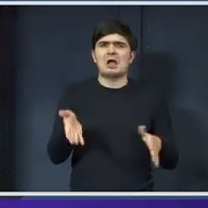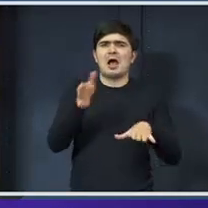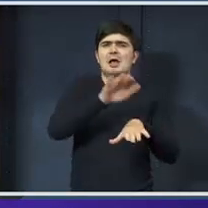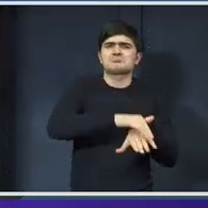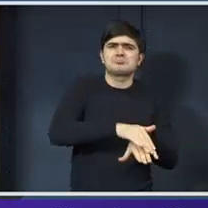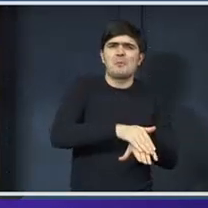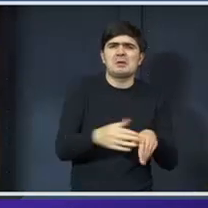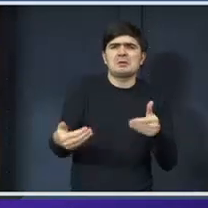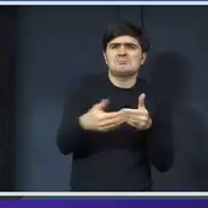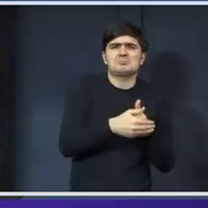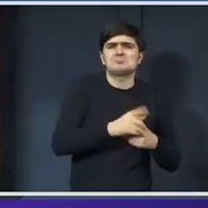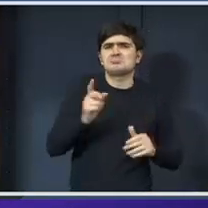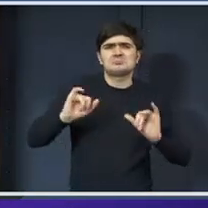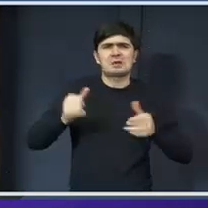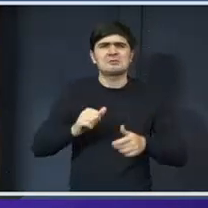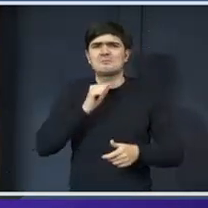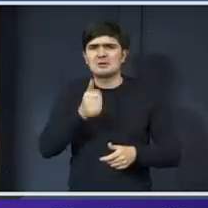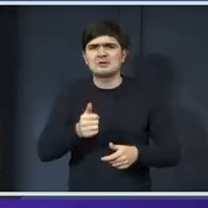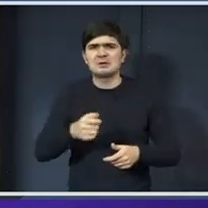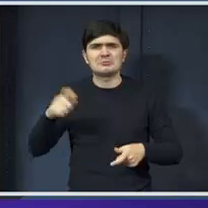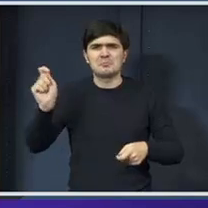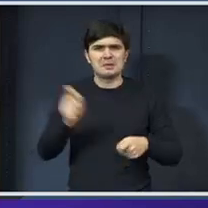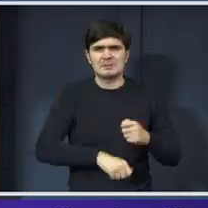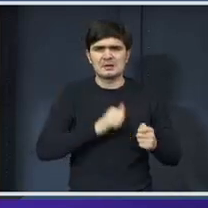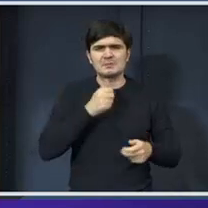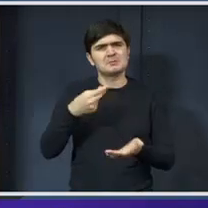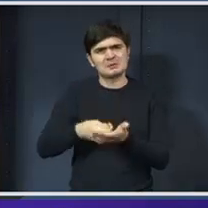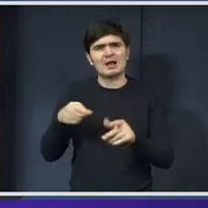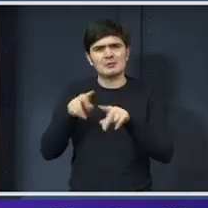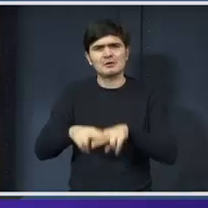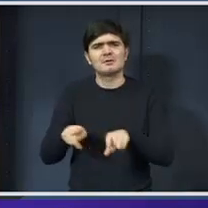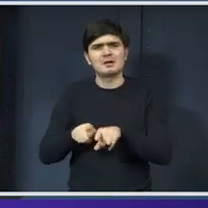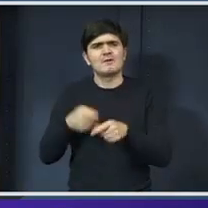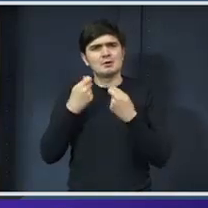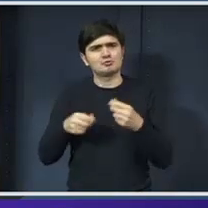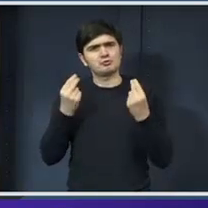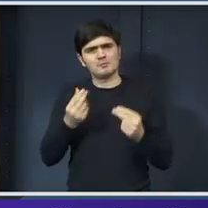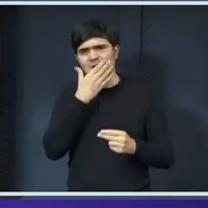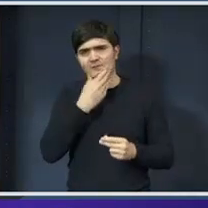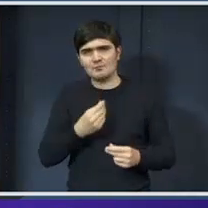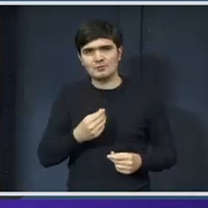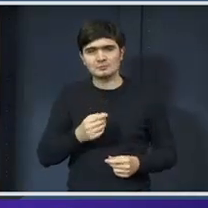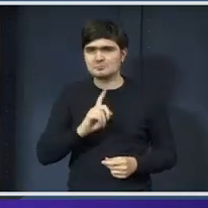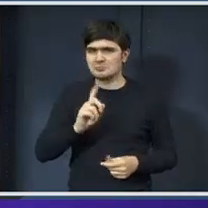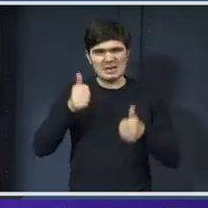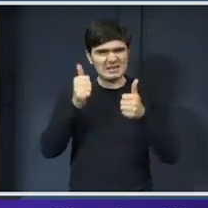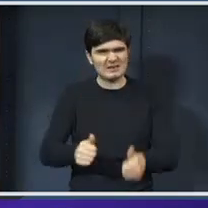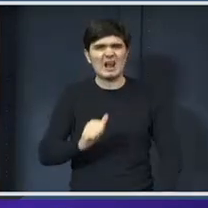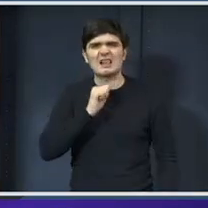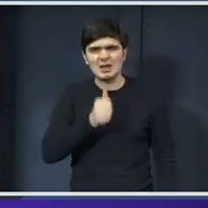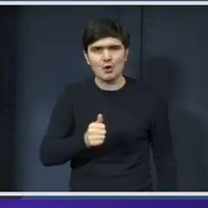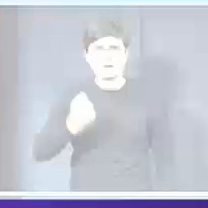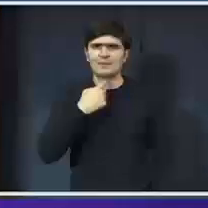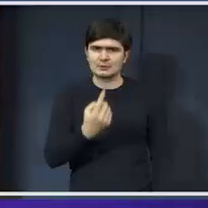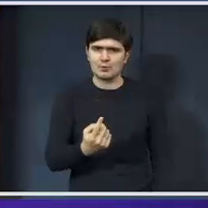nimic, nu, salariile rămân cum sunt, persoana rămâne cum e, totul e bine și frumos. E nimic mai departe de adevăr, este